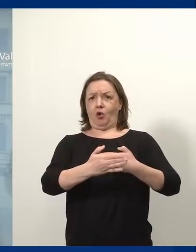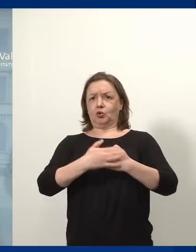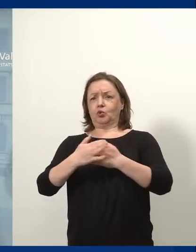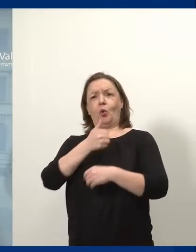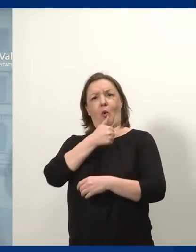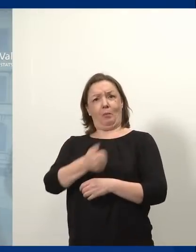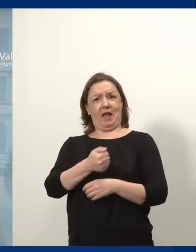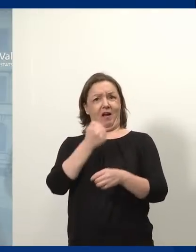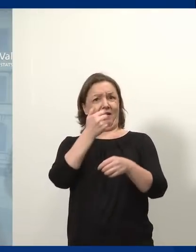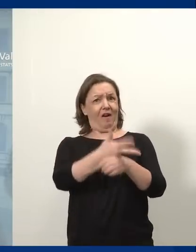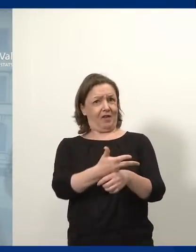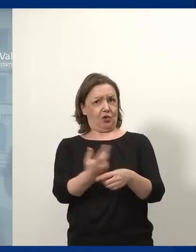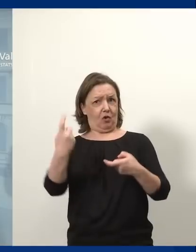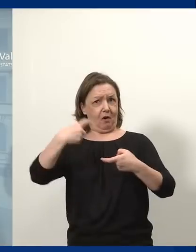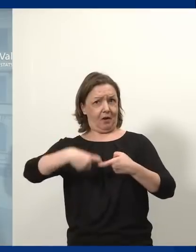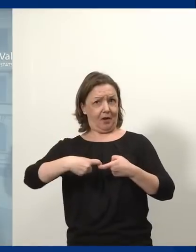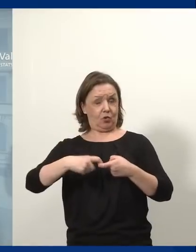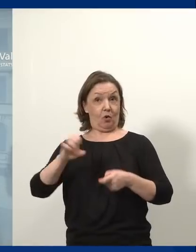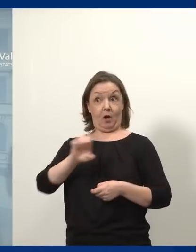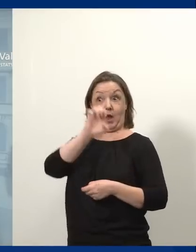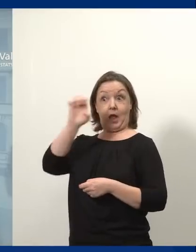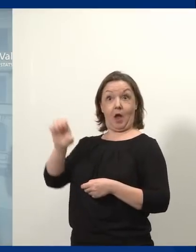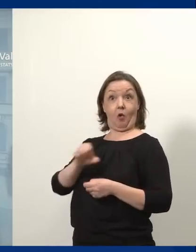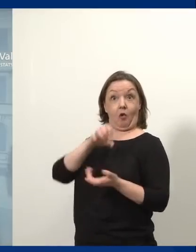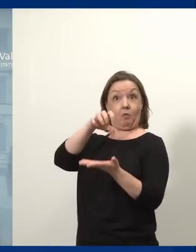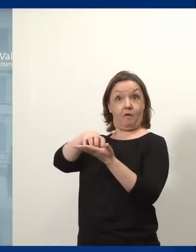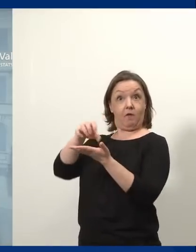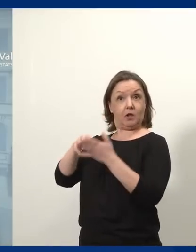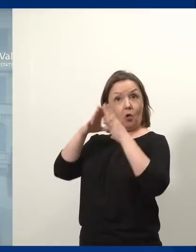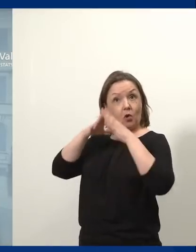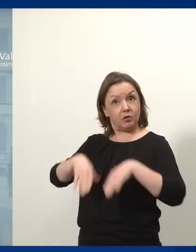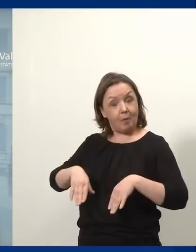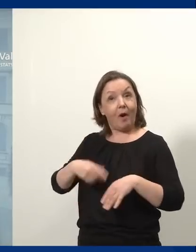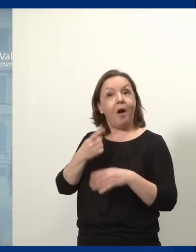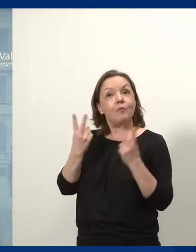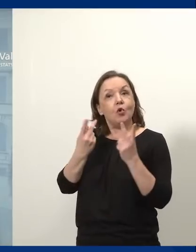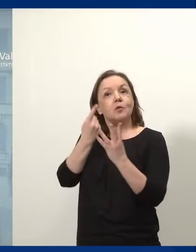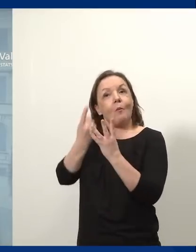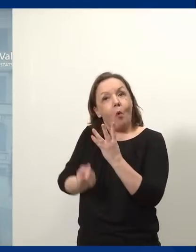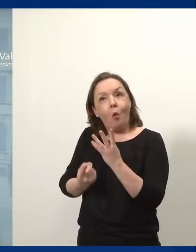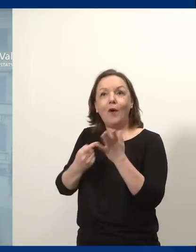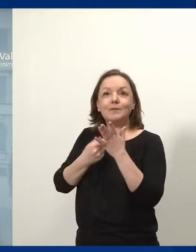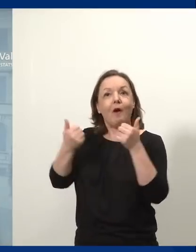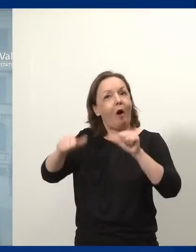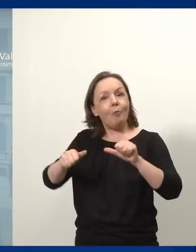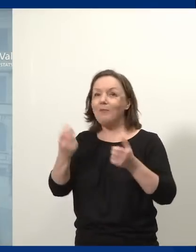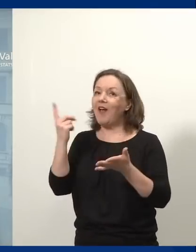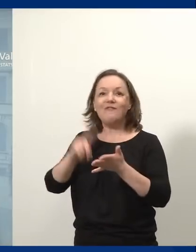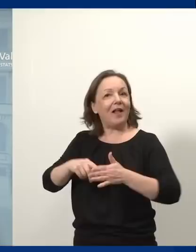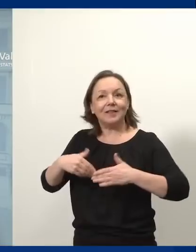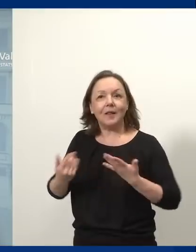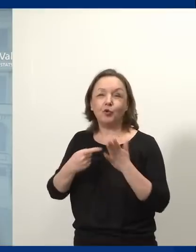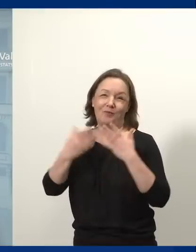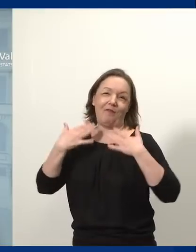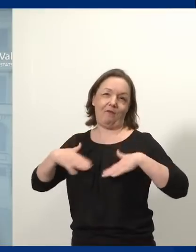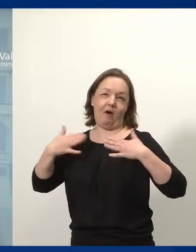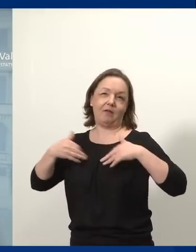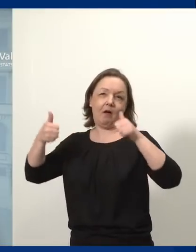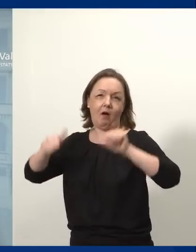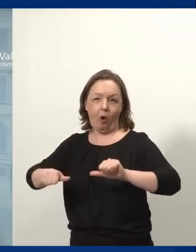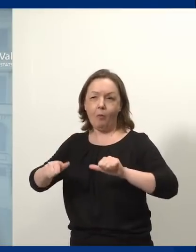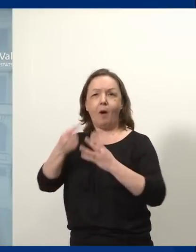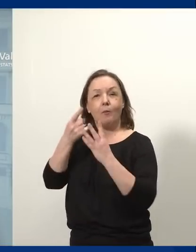ainoastaan ravintoloita? Monissa Euroopan maissa on laitettu monia ei-välttämättömiä kauppoja, kuten vaatekauppa esimerkiksi kokonaan